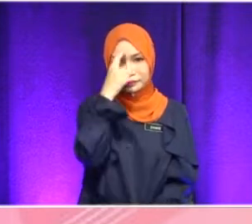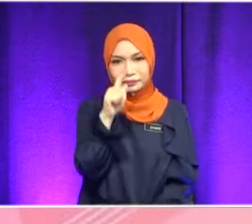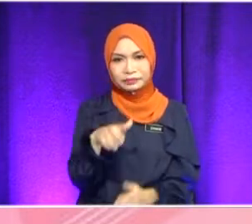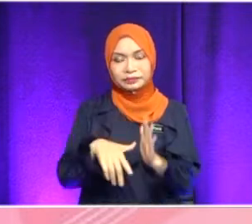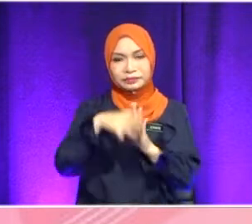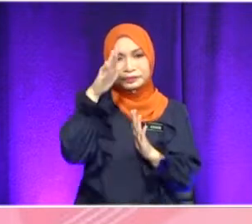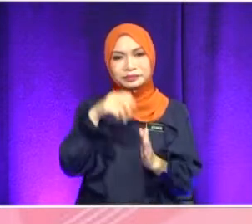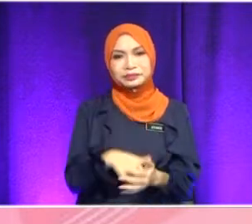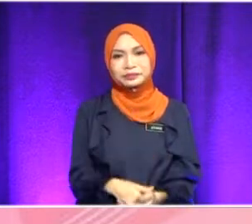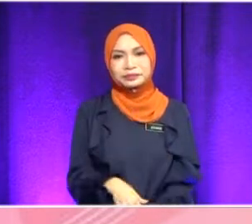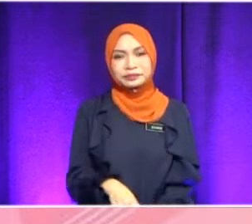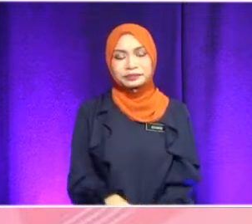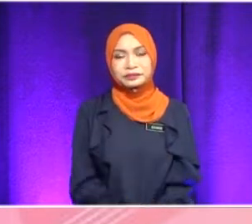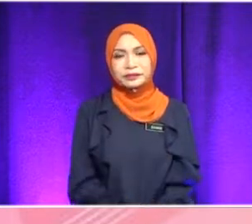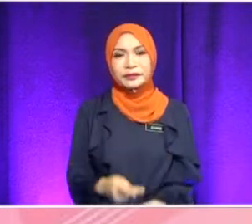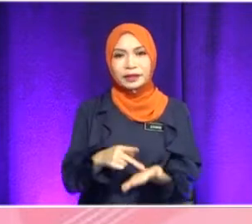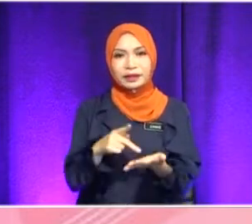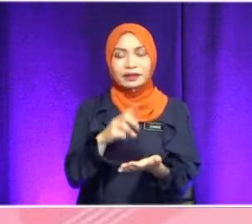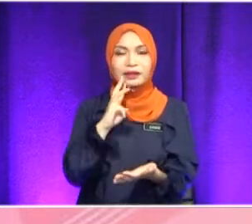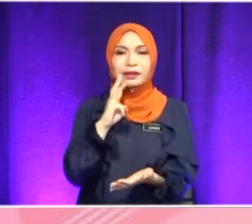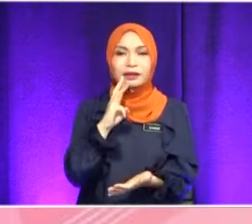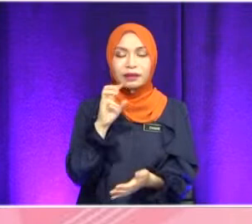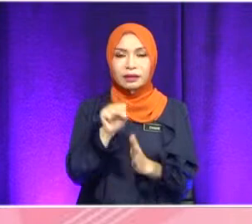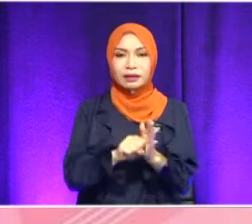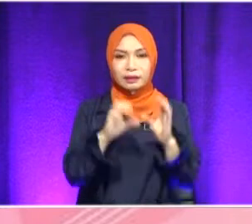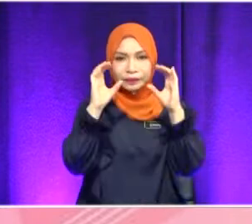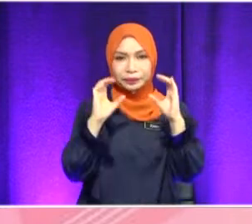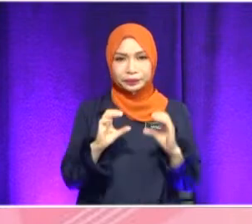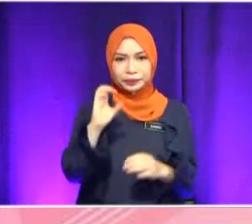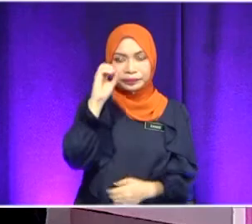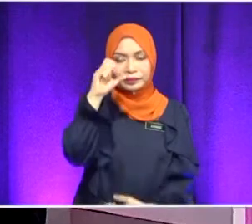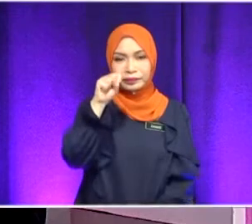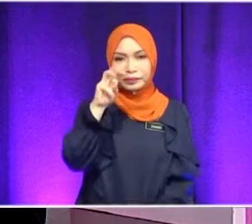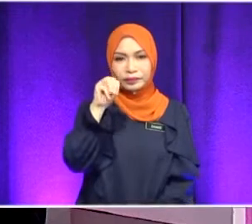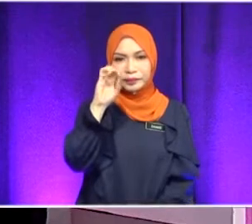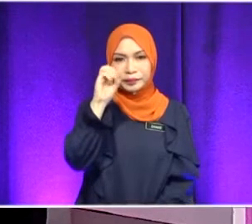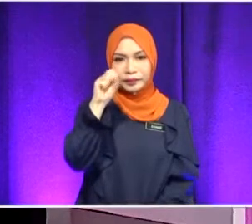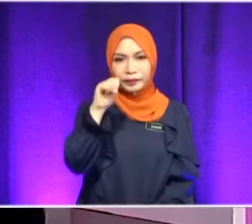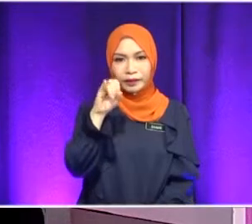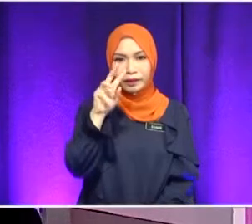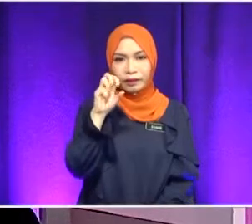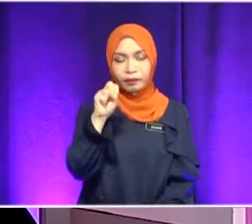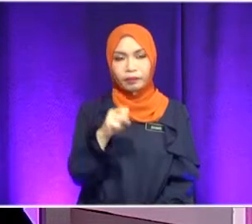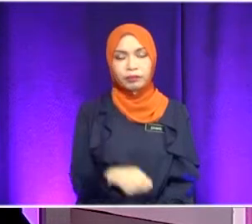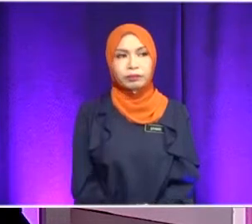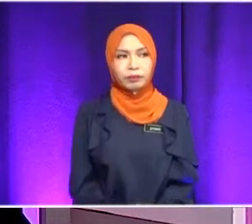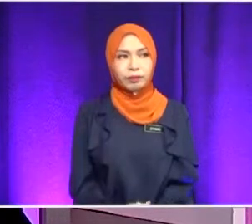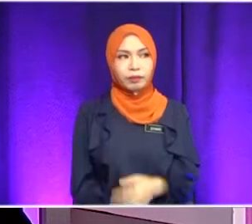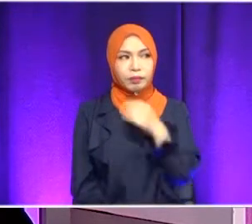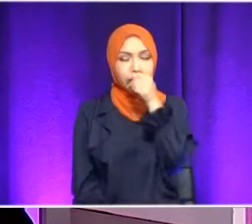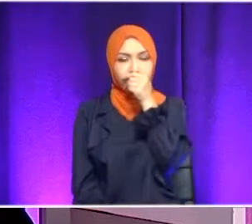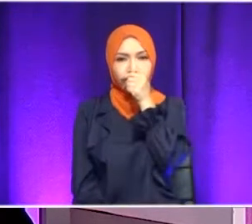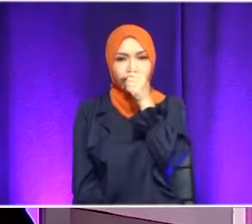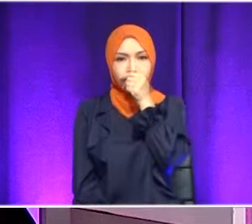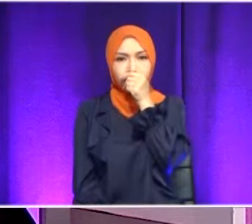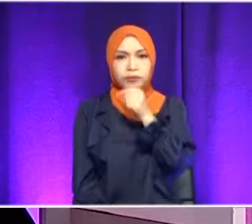pengambilan air secara osmosis baik Kalau meresap masuk di Mesir Hai dengan cara osmosis oke yang